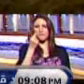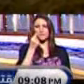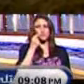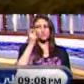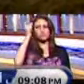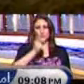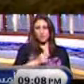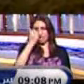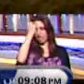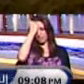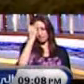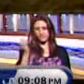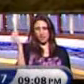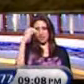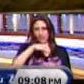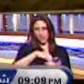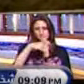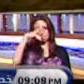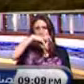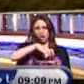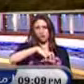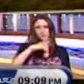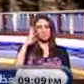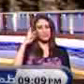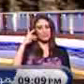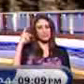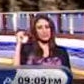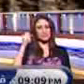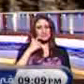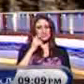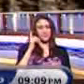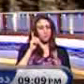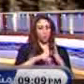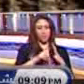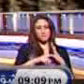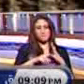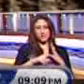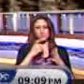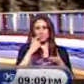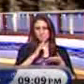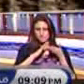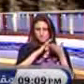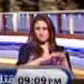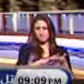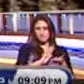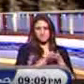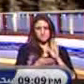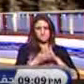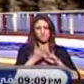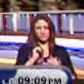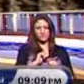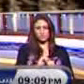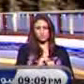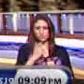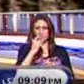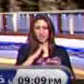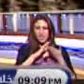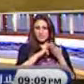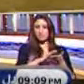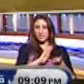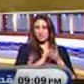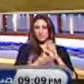وهي قريه في طي النسيان لعدم حصول على القدر الكافي من الميزانيات مما جعلها تفتقد الى جميع